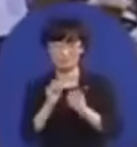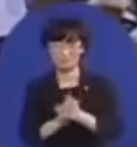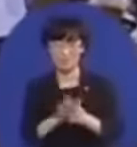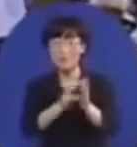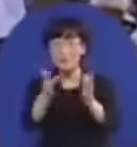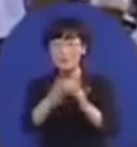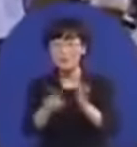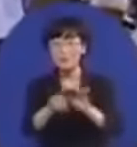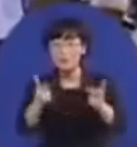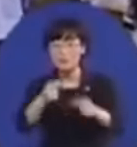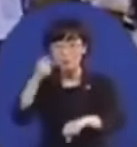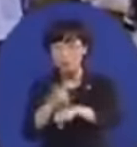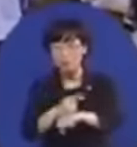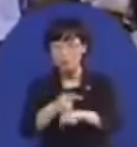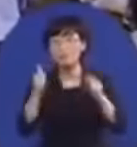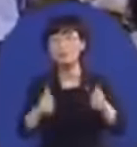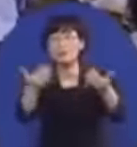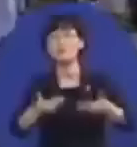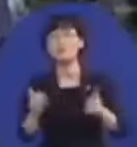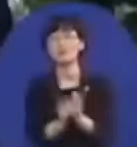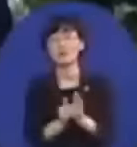예수 안 믿으면 벌써 심판 받은 거예요.